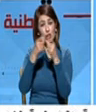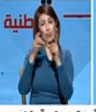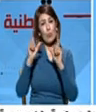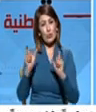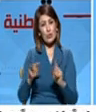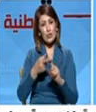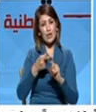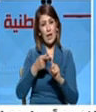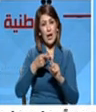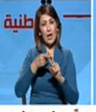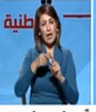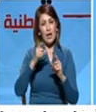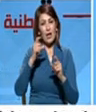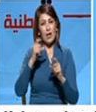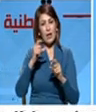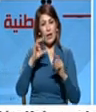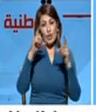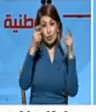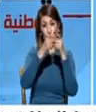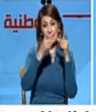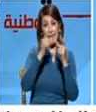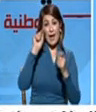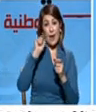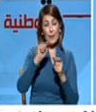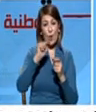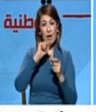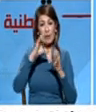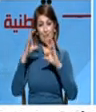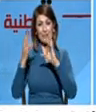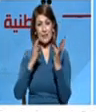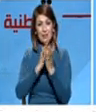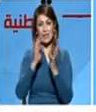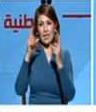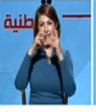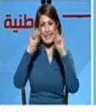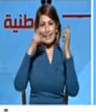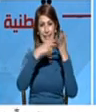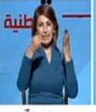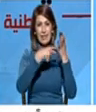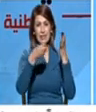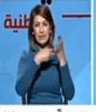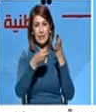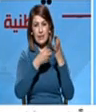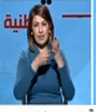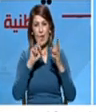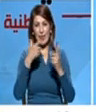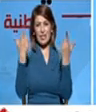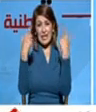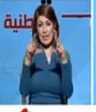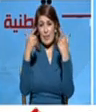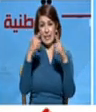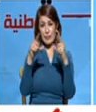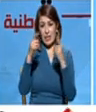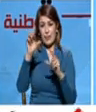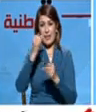سوريا الكويتيين تخص المؤسسات الاقتصاديه وال خدماتها بالنسبه الباندا وان